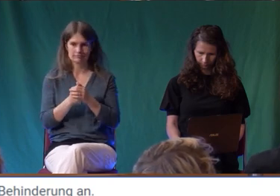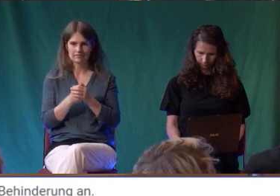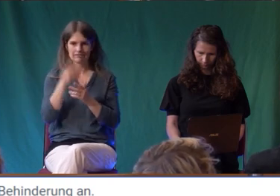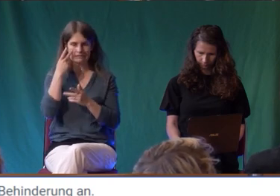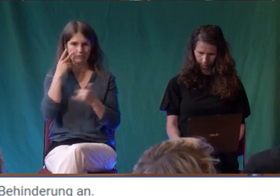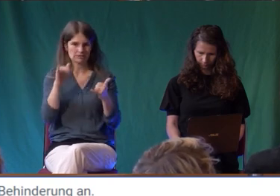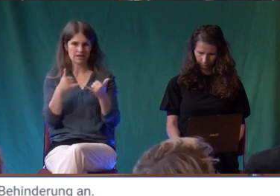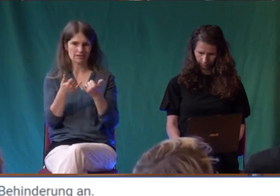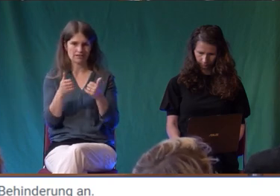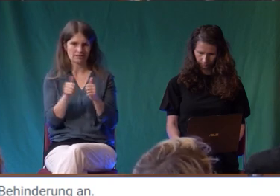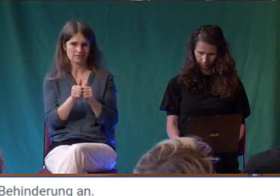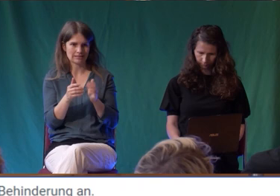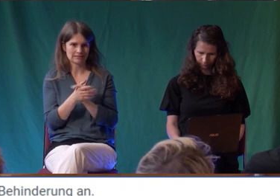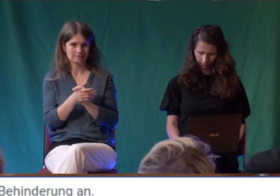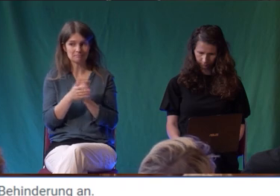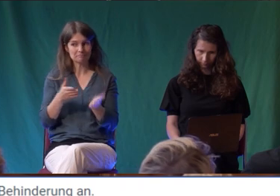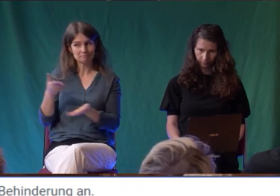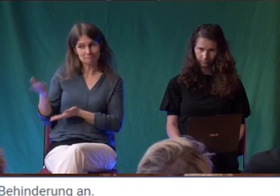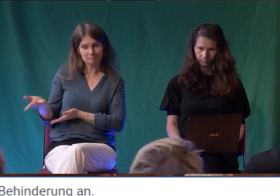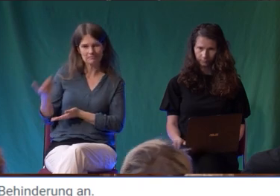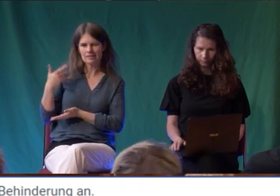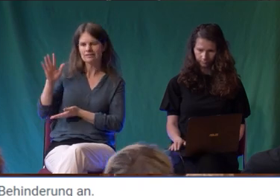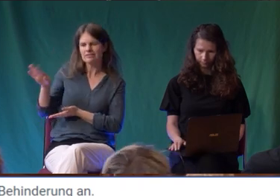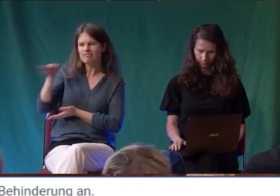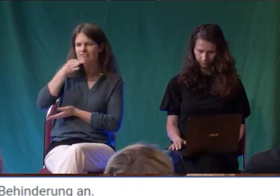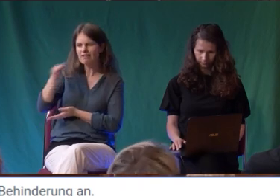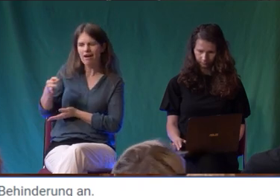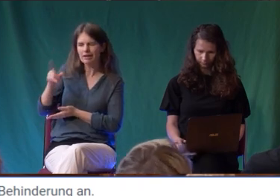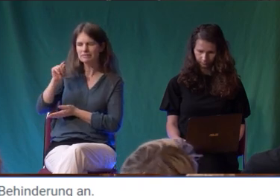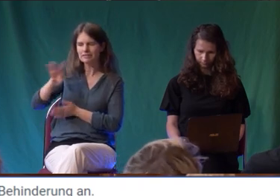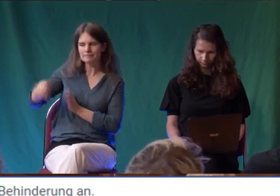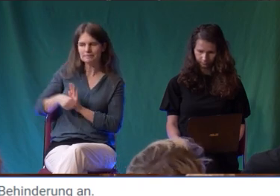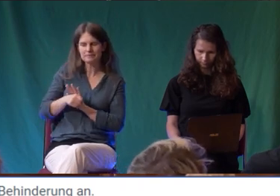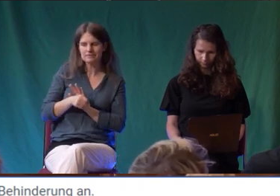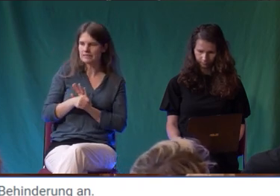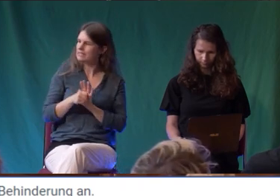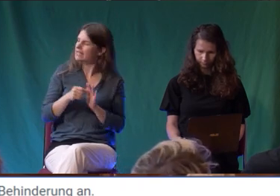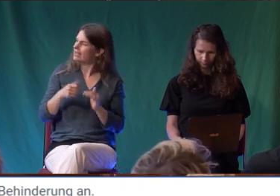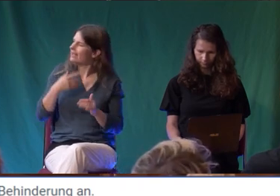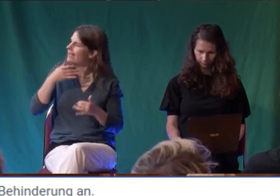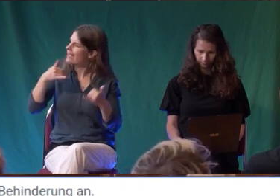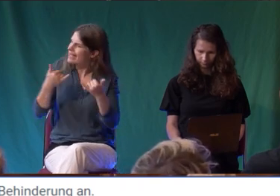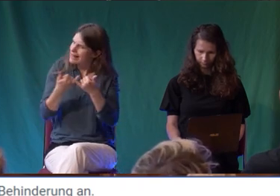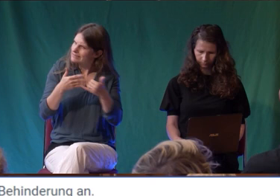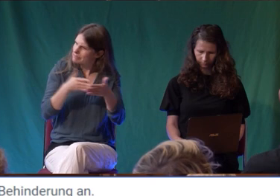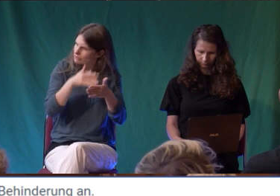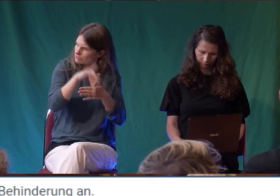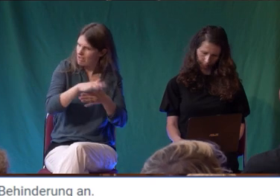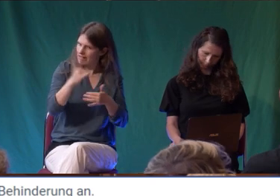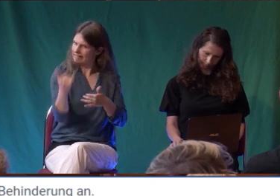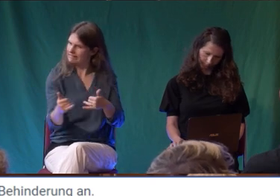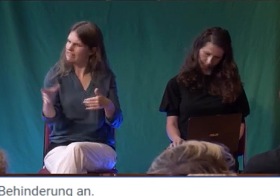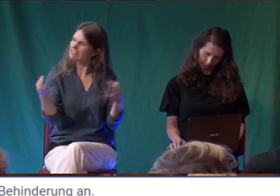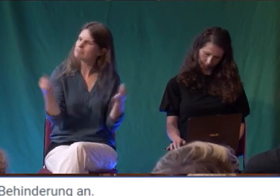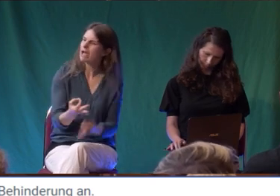an sie Frau Blochberger mit der Frage die ich von ihnen geklaut habe was brauchen Eltern mit Behinderungen und ihre Kinder